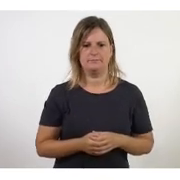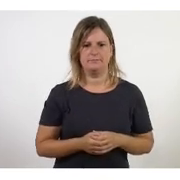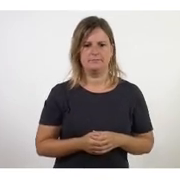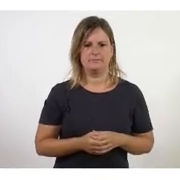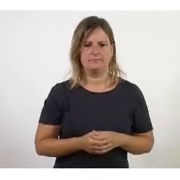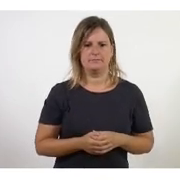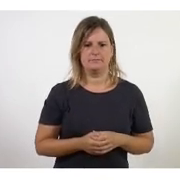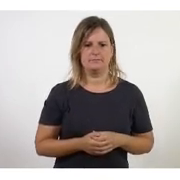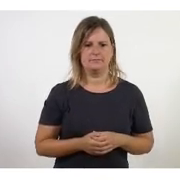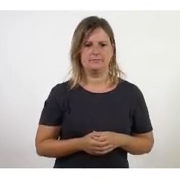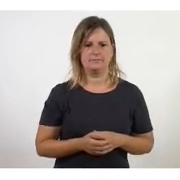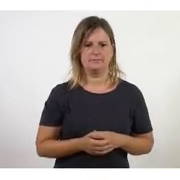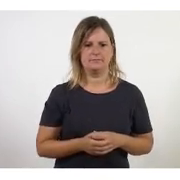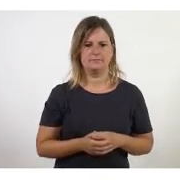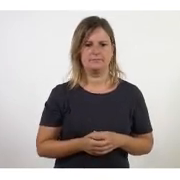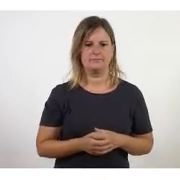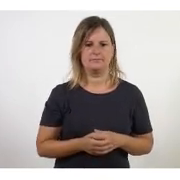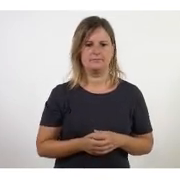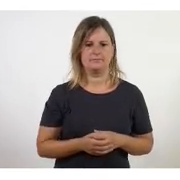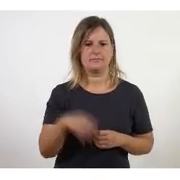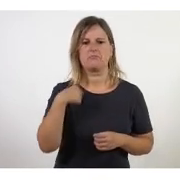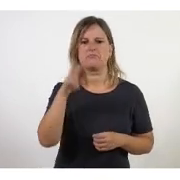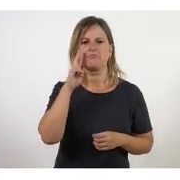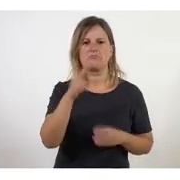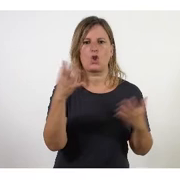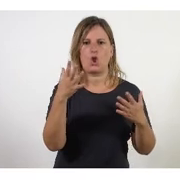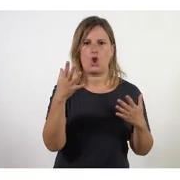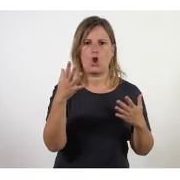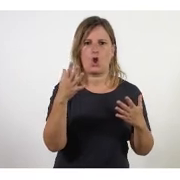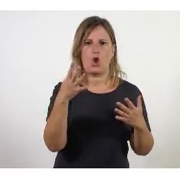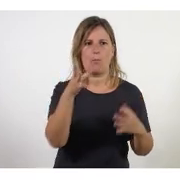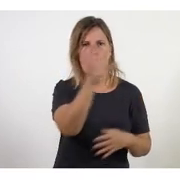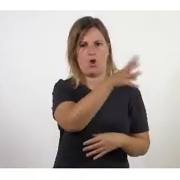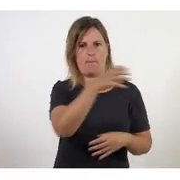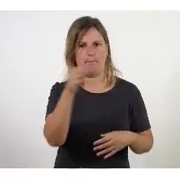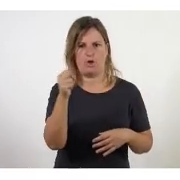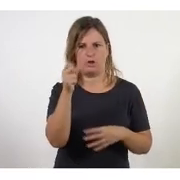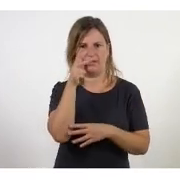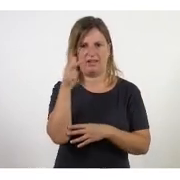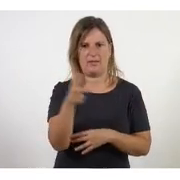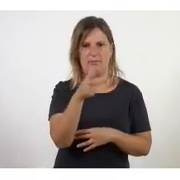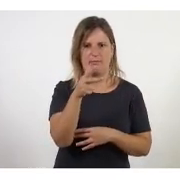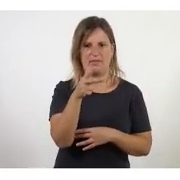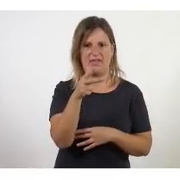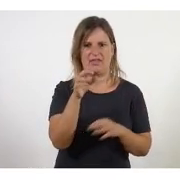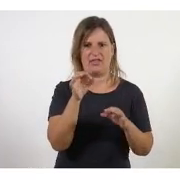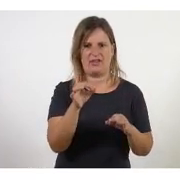Vale? Hem vist, fins aquí, hem vist com importar clips de començament amb la